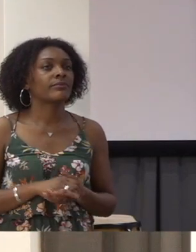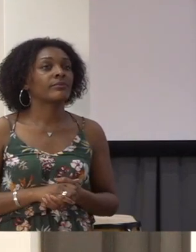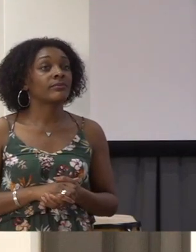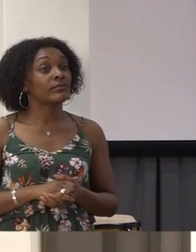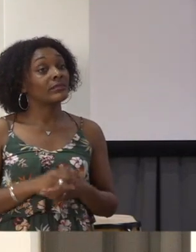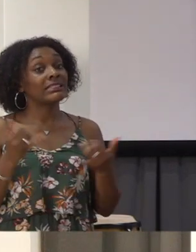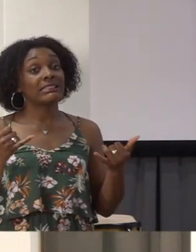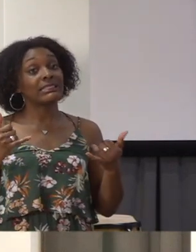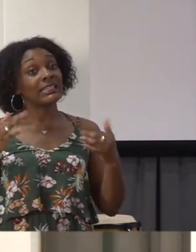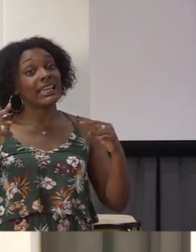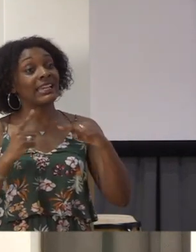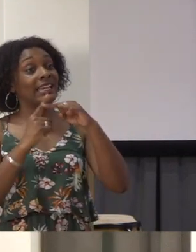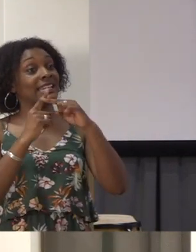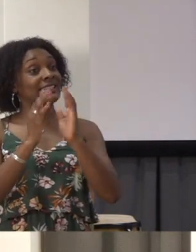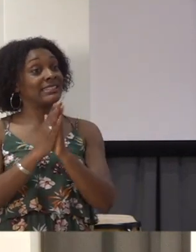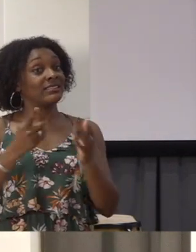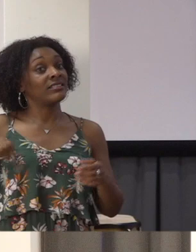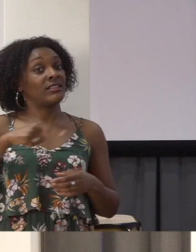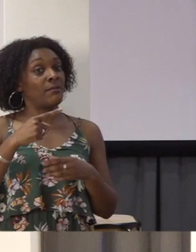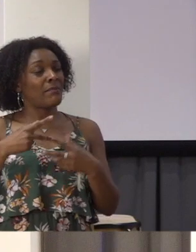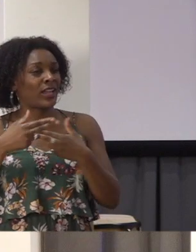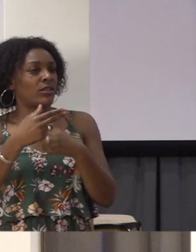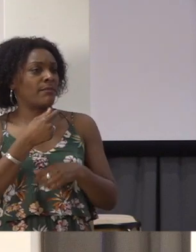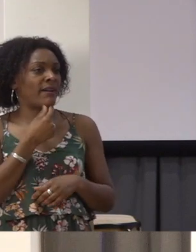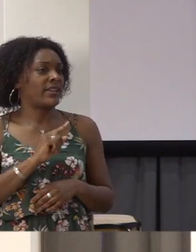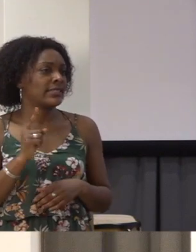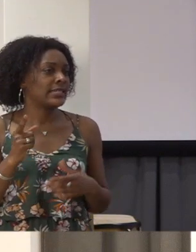Notre Église est dans une période charnière.